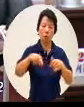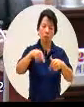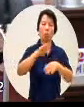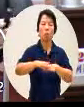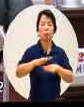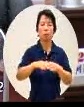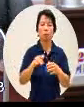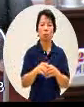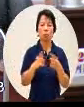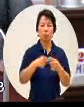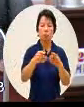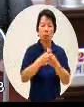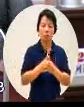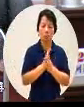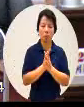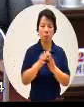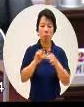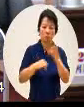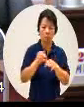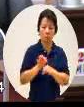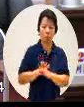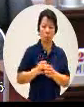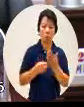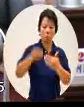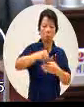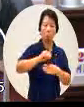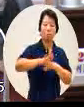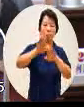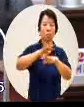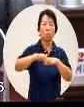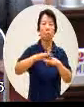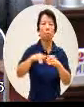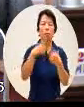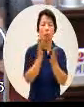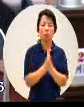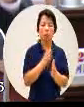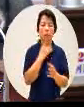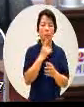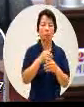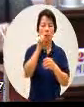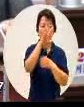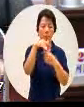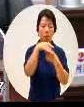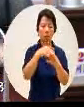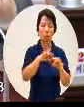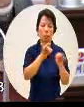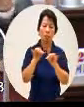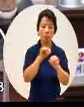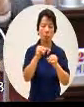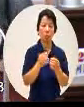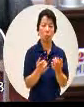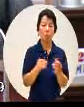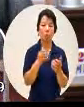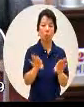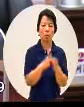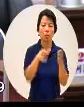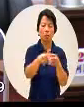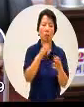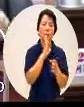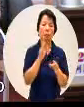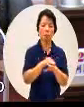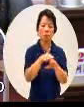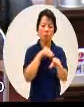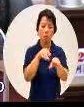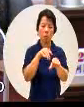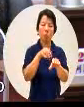應該就會起飛我們講產業譬如黃地產業土地開發那個叫做什麼那個叫做車廂產業